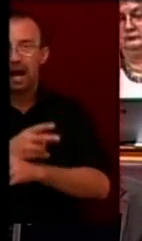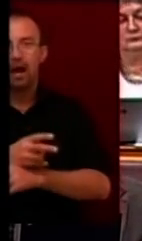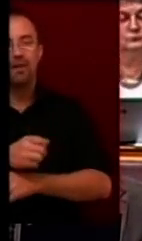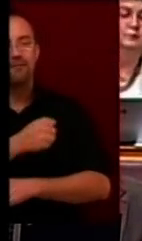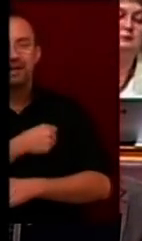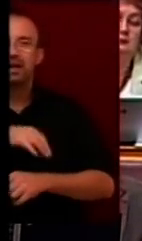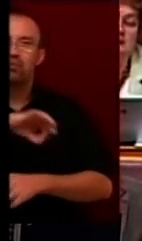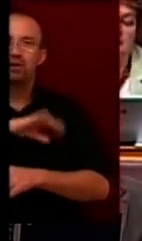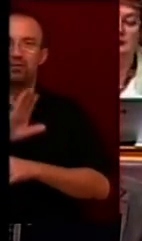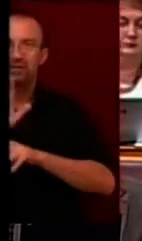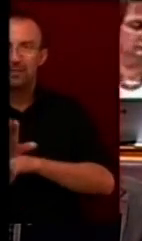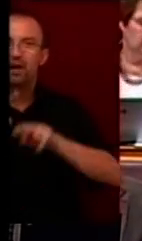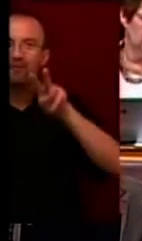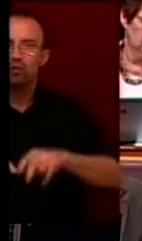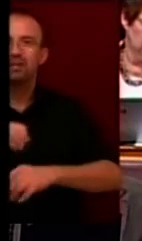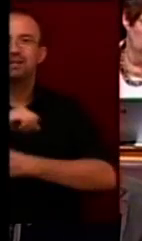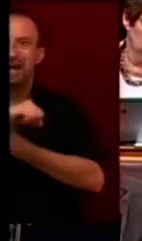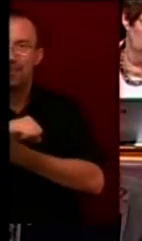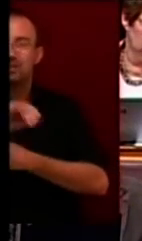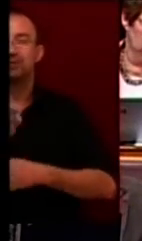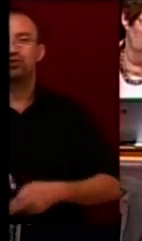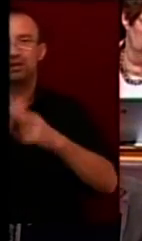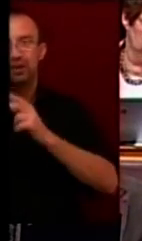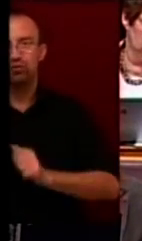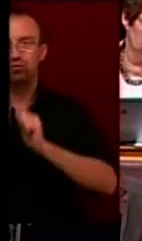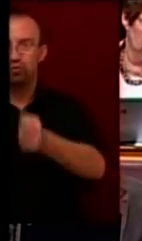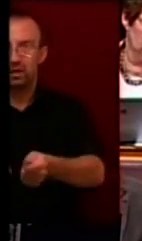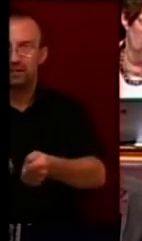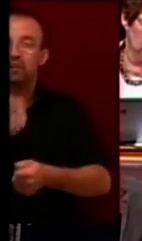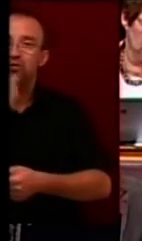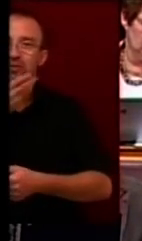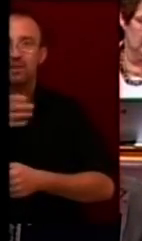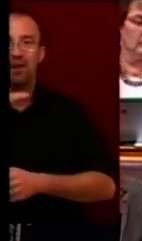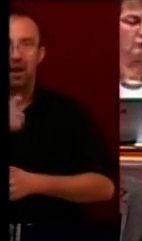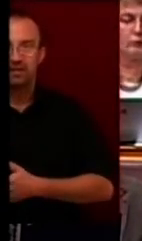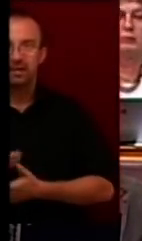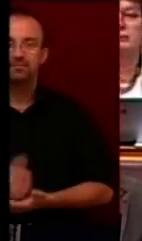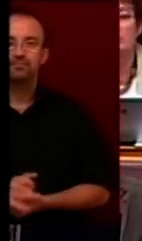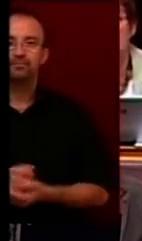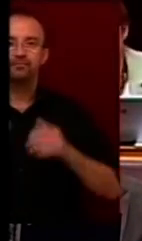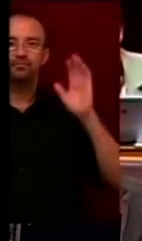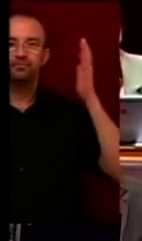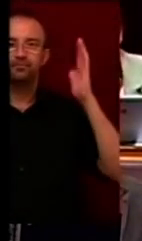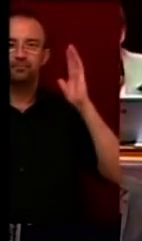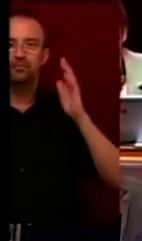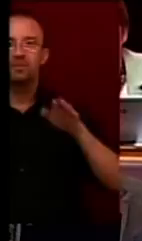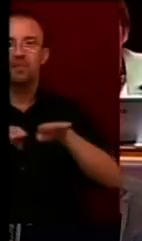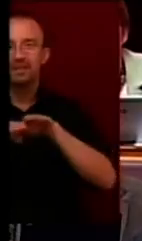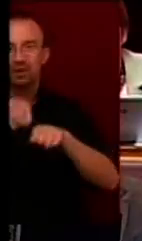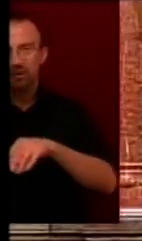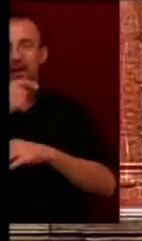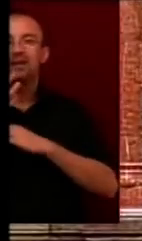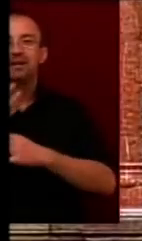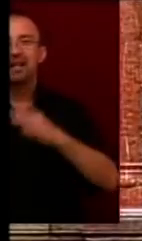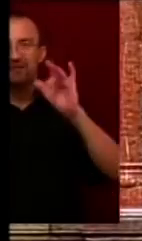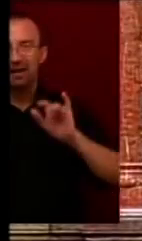végre polgárai számára valódi támaszt és segítséget nyújt? Köszönöm válaszát. Tárca nevében Rétvári